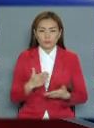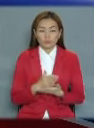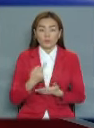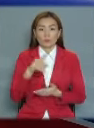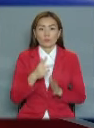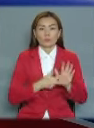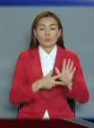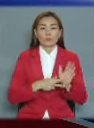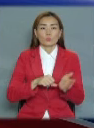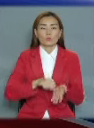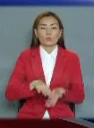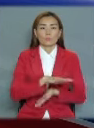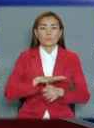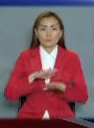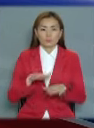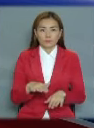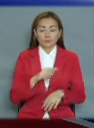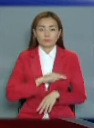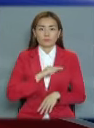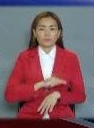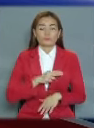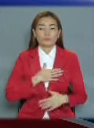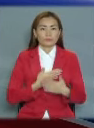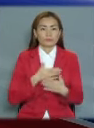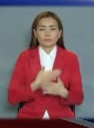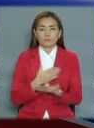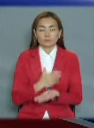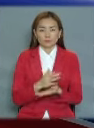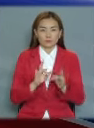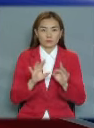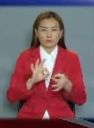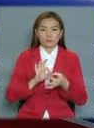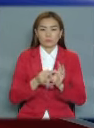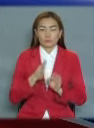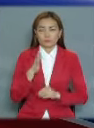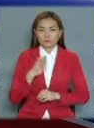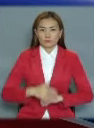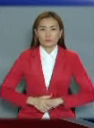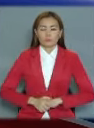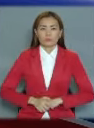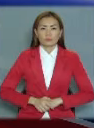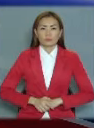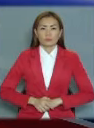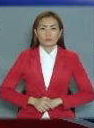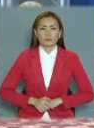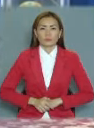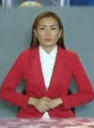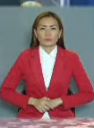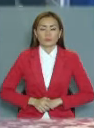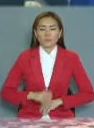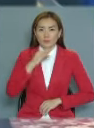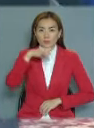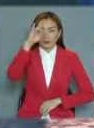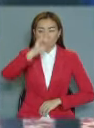нөмірі 8-ші сайлау учаскесінде жұмыс қарқынды жүруде. Әріптесім Раушан Нұрболаттың бейнематериалында.